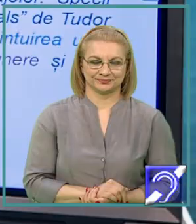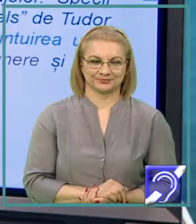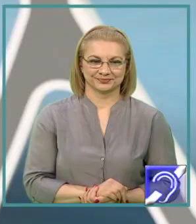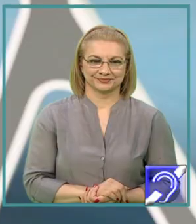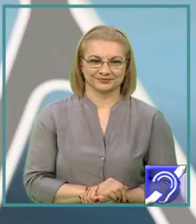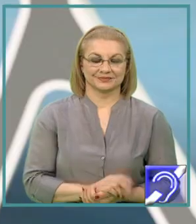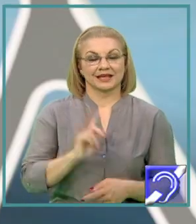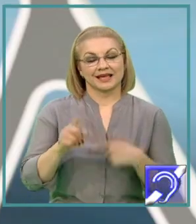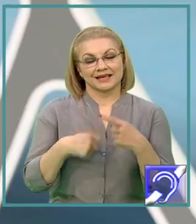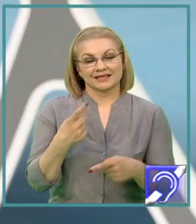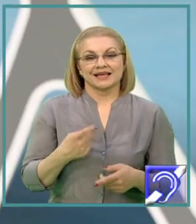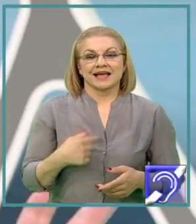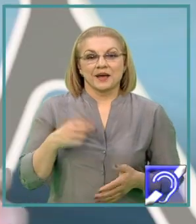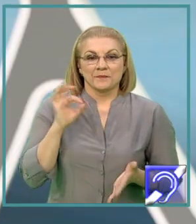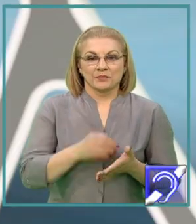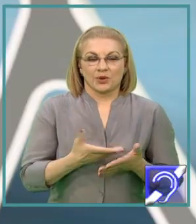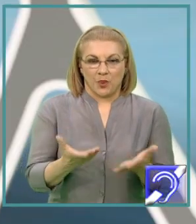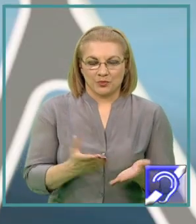urmează, vă propun să